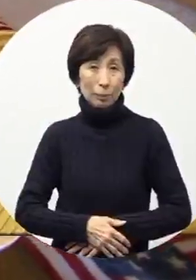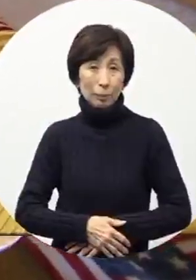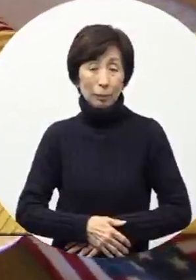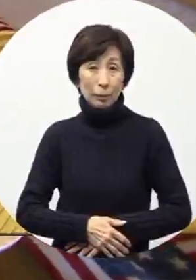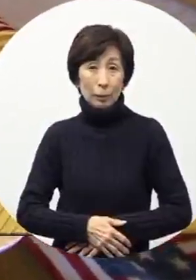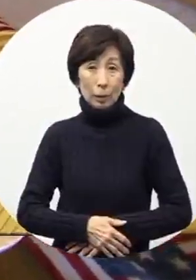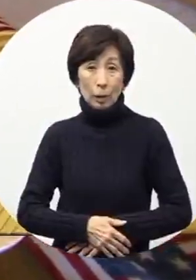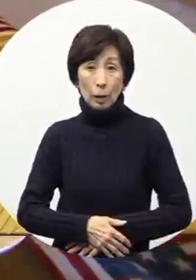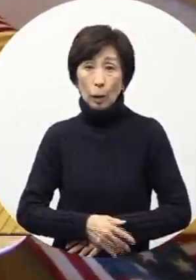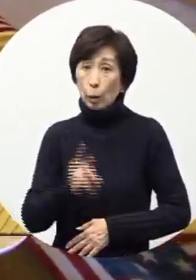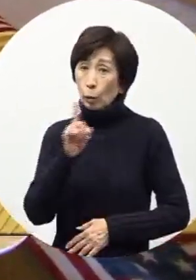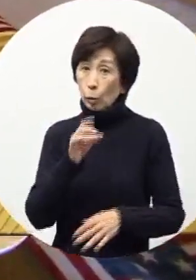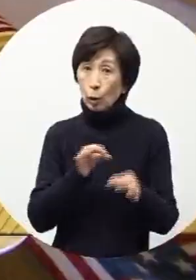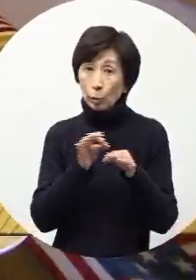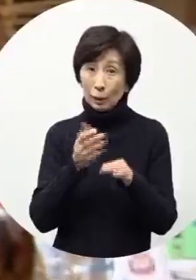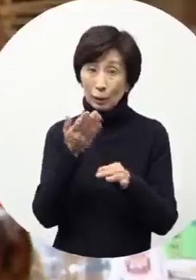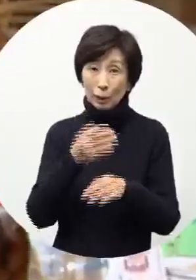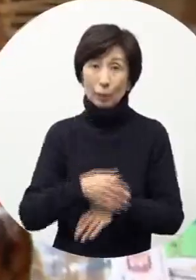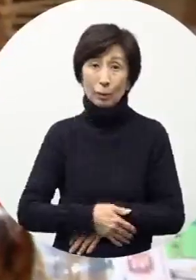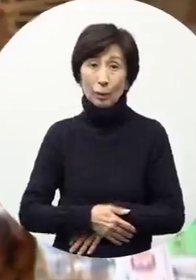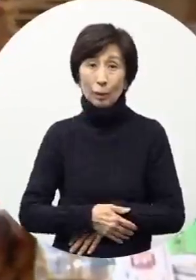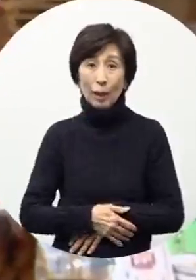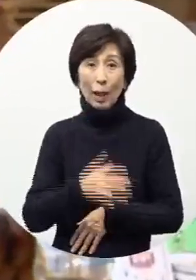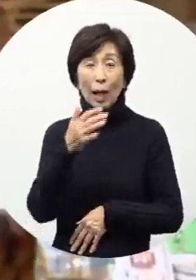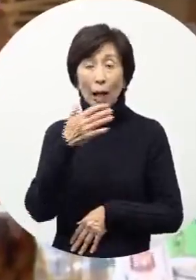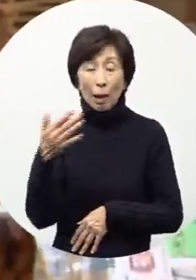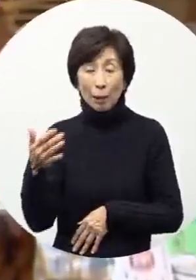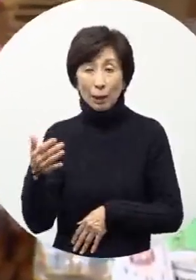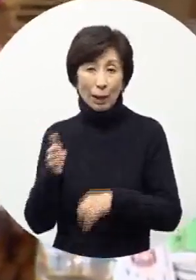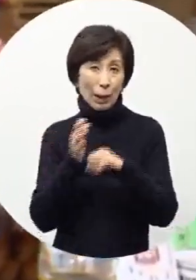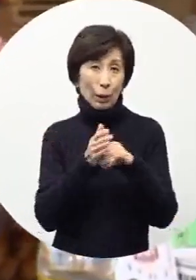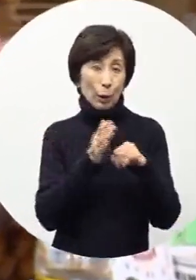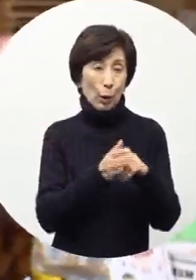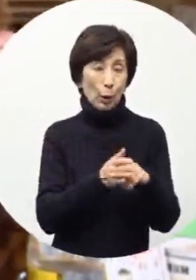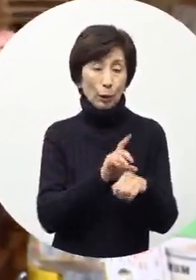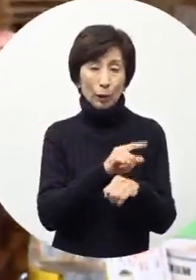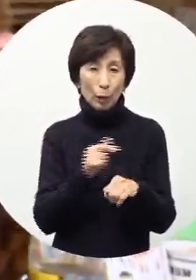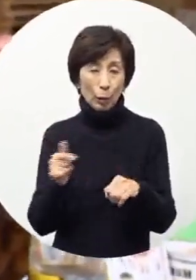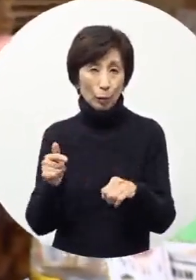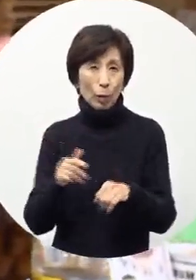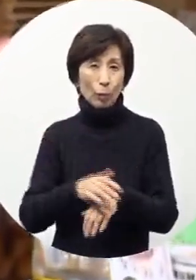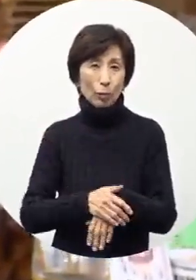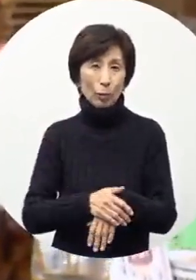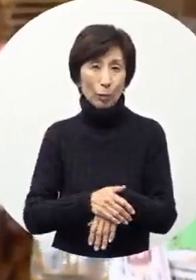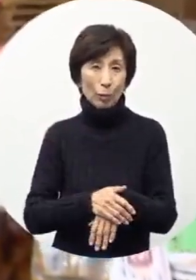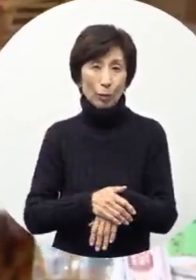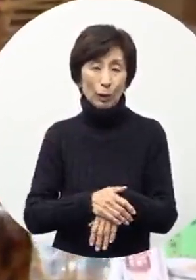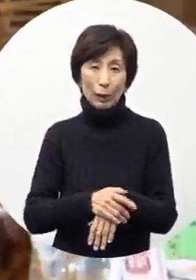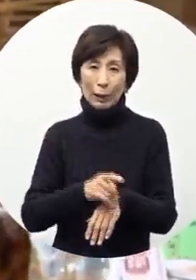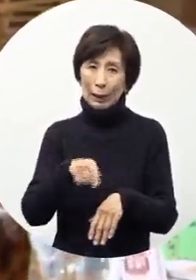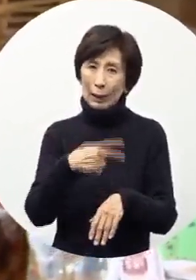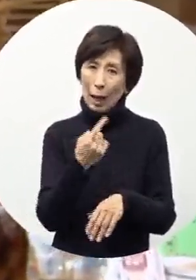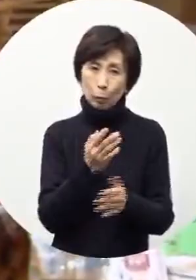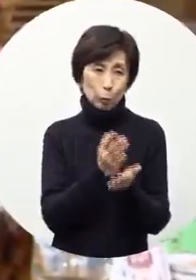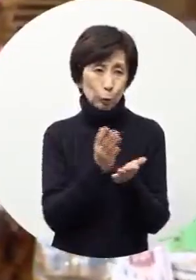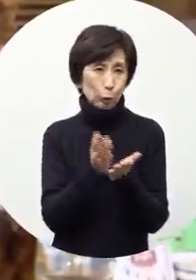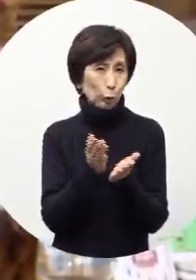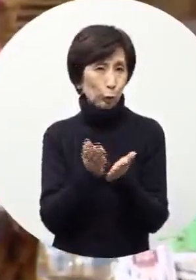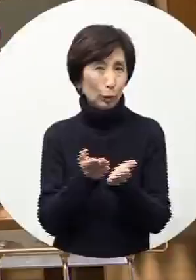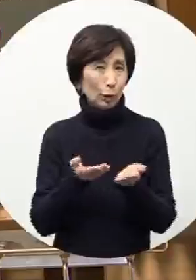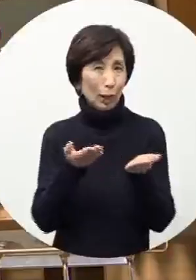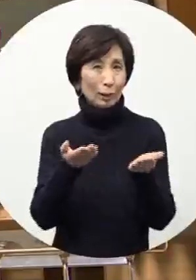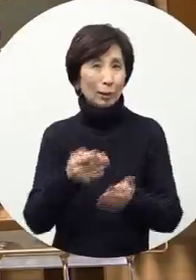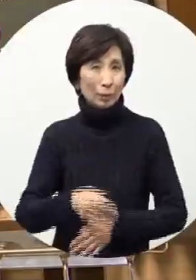のお店まずどういったお店なんですか。 はい、アメリカ料理をいろいろ大体そうですね、うちでも100種類ぐらいの料理を扱ってまして